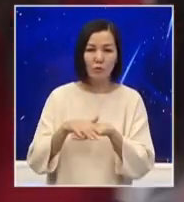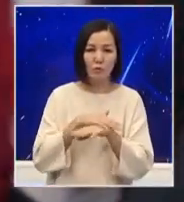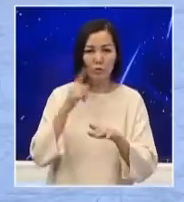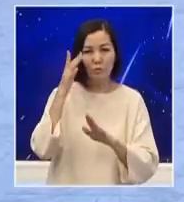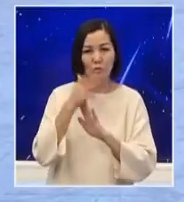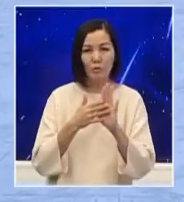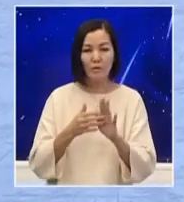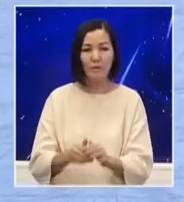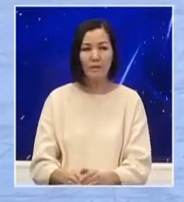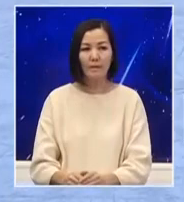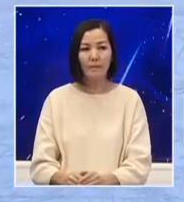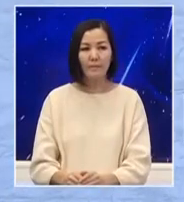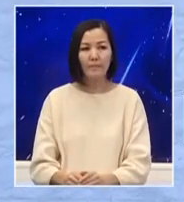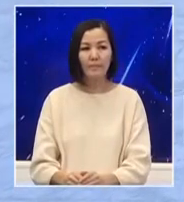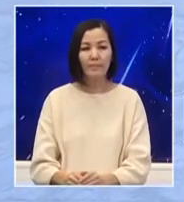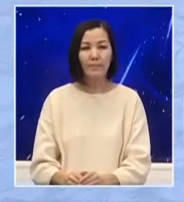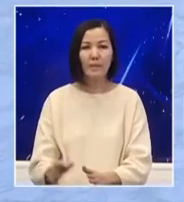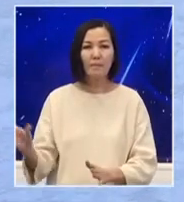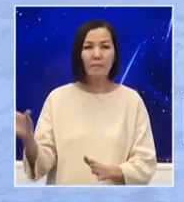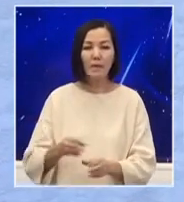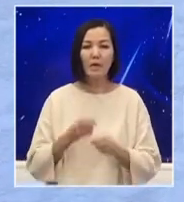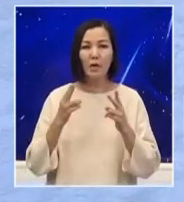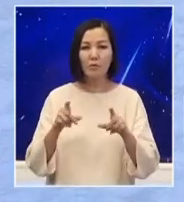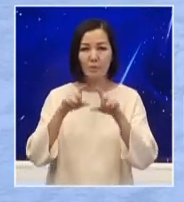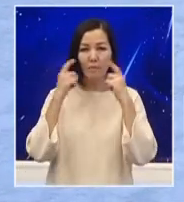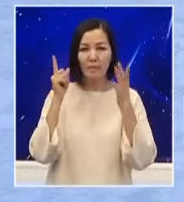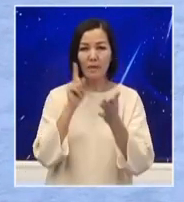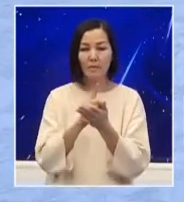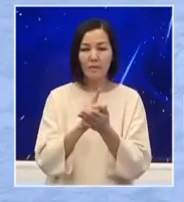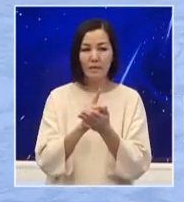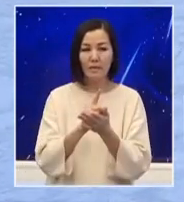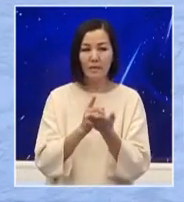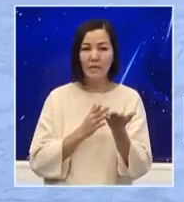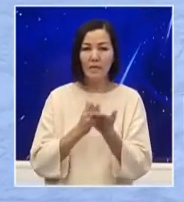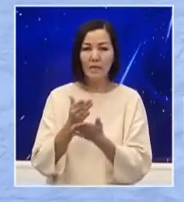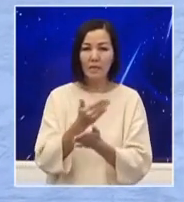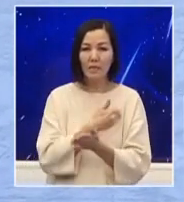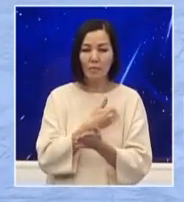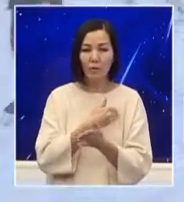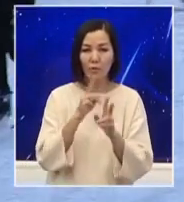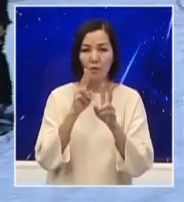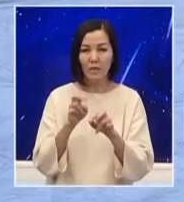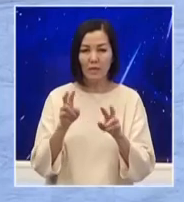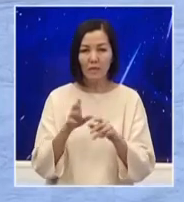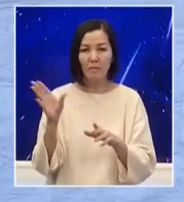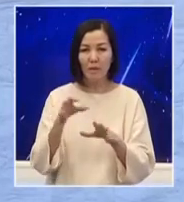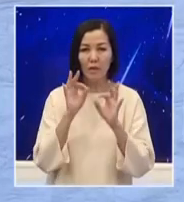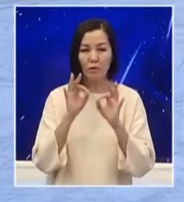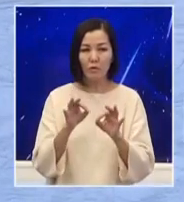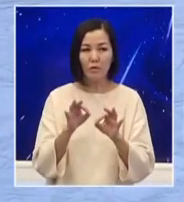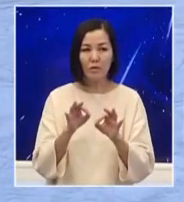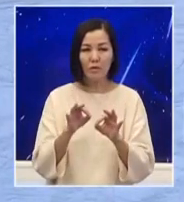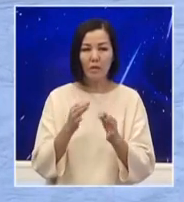қарайды. Бұл жерде бәрі қауіпсіздік шарасын сақтайды, маска киеді бәрі. Кіргенде температура өлшейді. Я дұрыс деп ойлаймын.